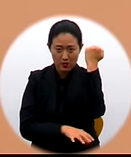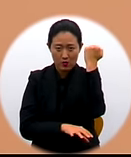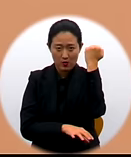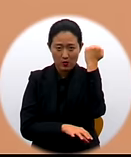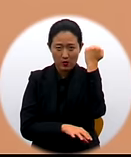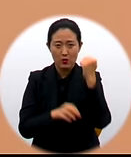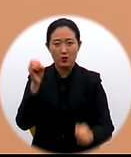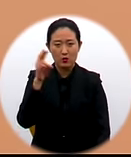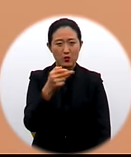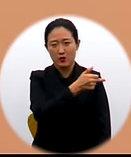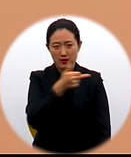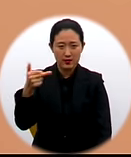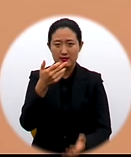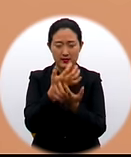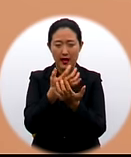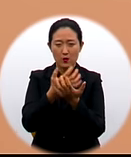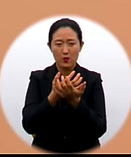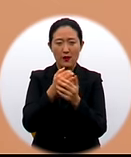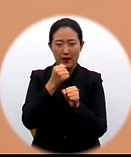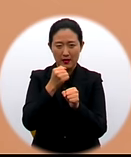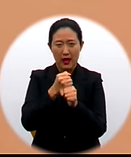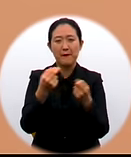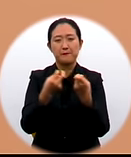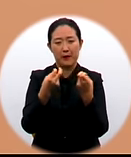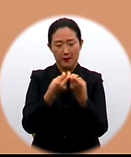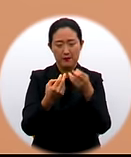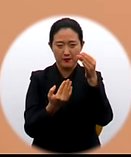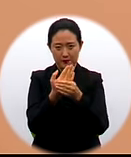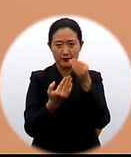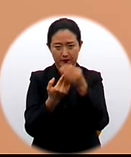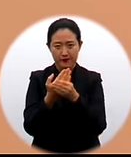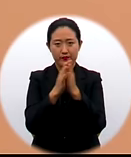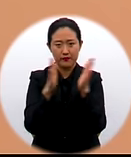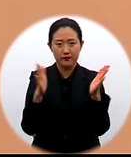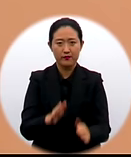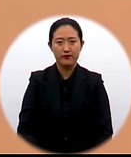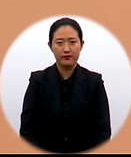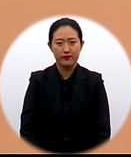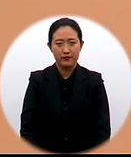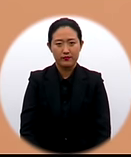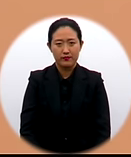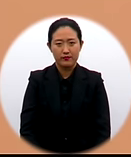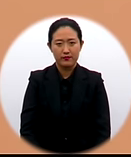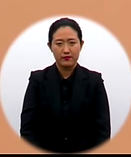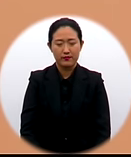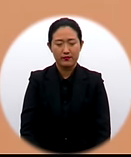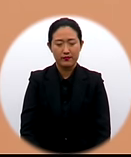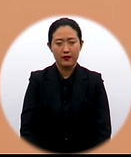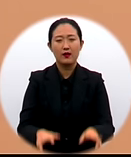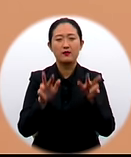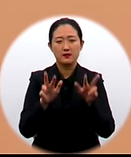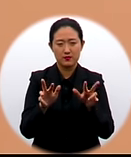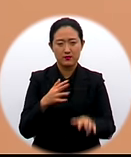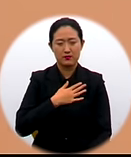있는 방법론들이 생겨났기 때문입니다. 그러다 보니까 냉정하게 말하면 지금 우리 아이가 초등학생,